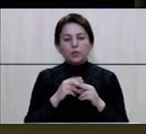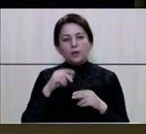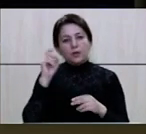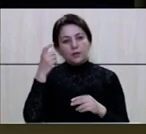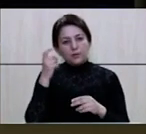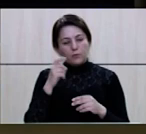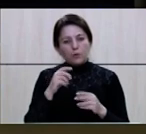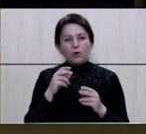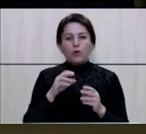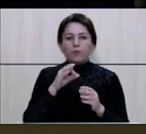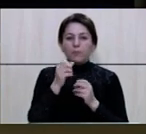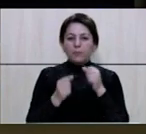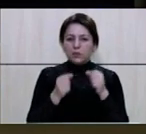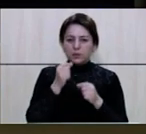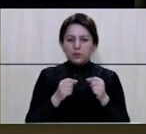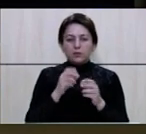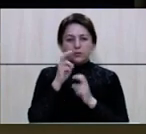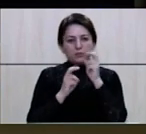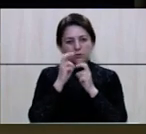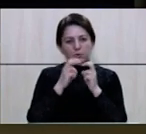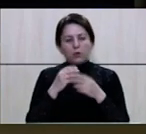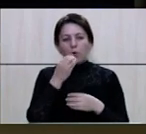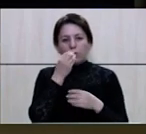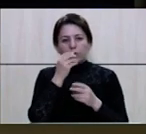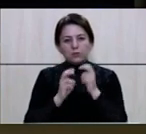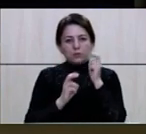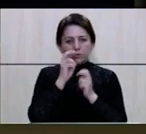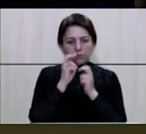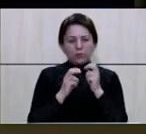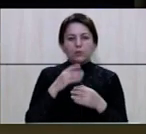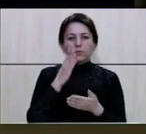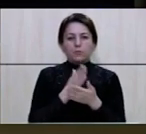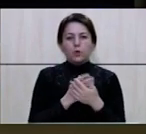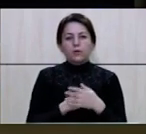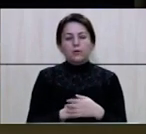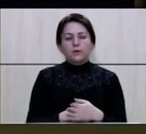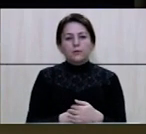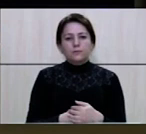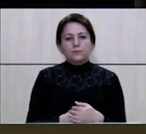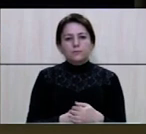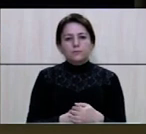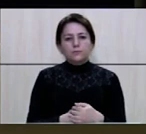mashinasozlik, yengil sanoat va oziq-ovqat sanoatlari mavjud.